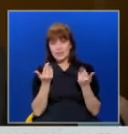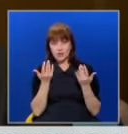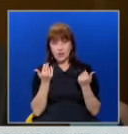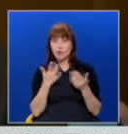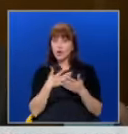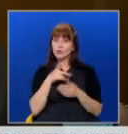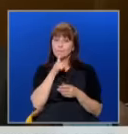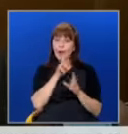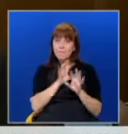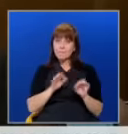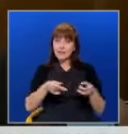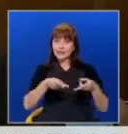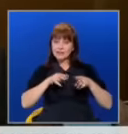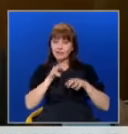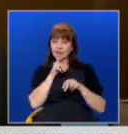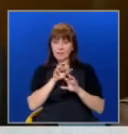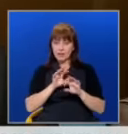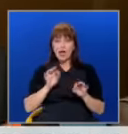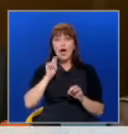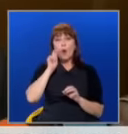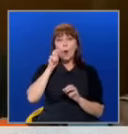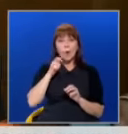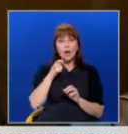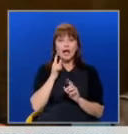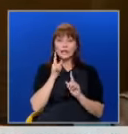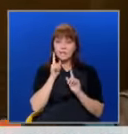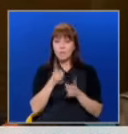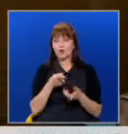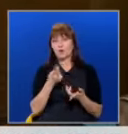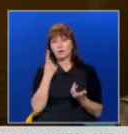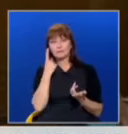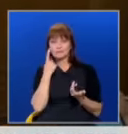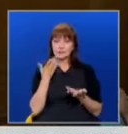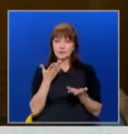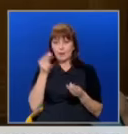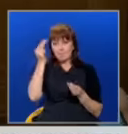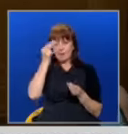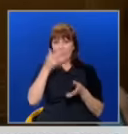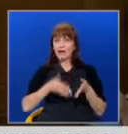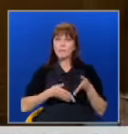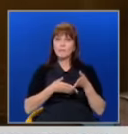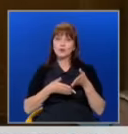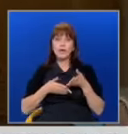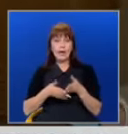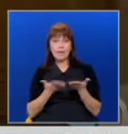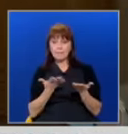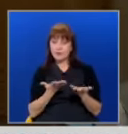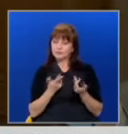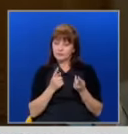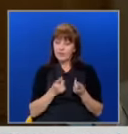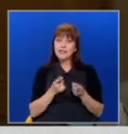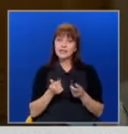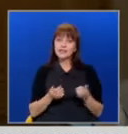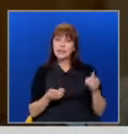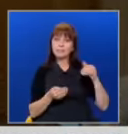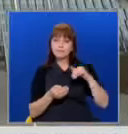мира, се върне мира, Украйна ще може да разчита на българската подкрепа за своето желание да се присъедини към НАТО и заедно